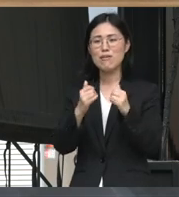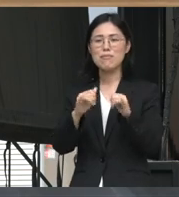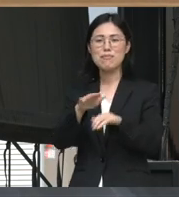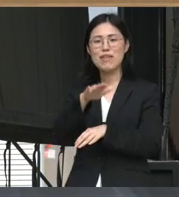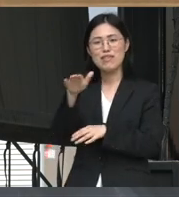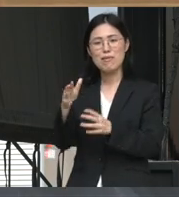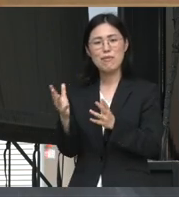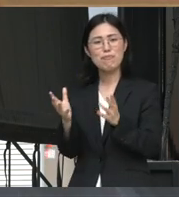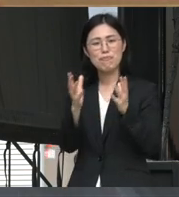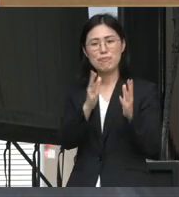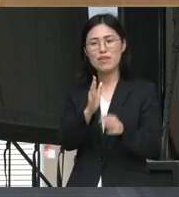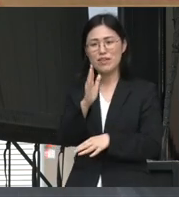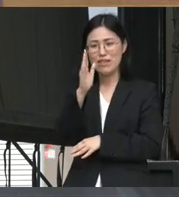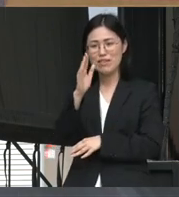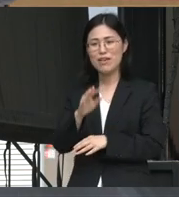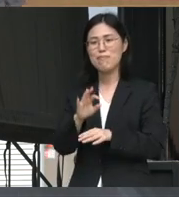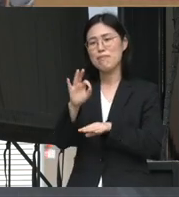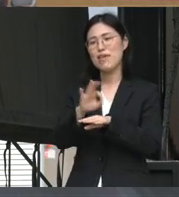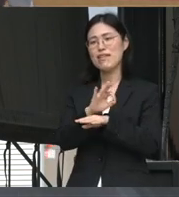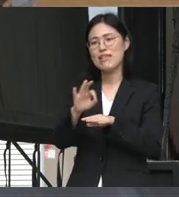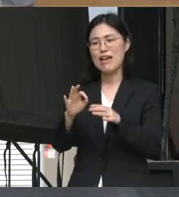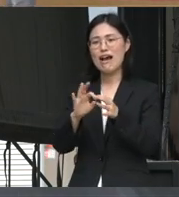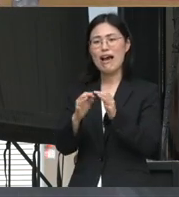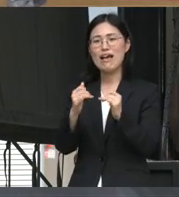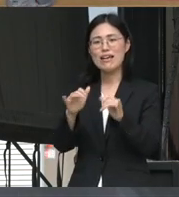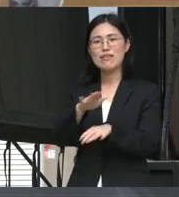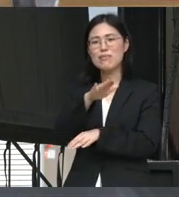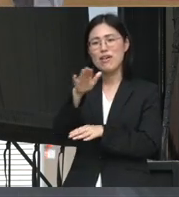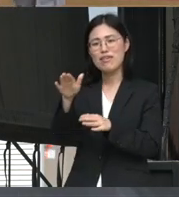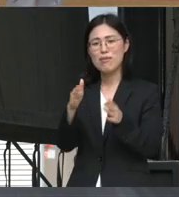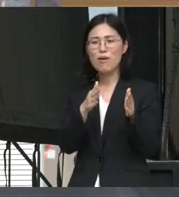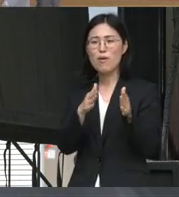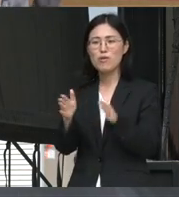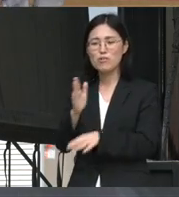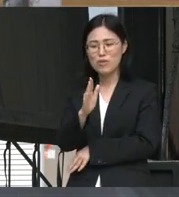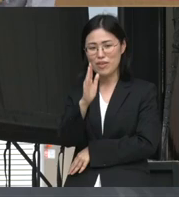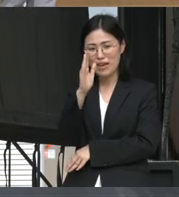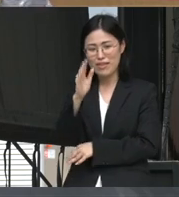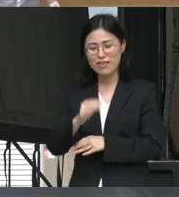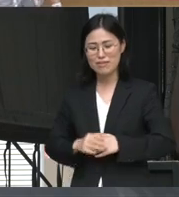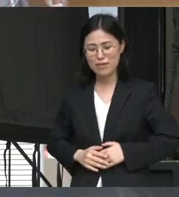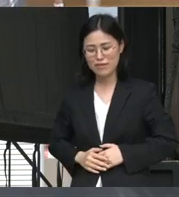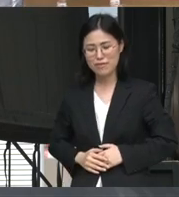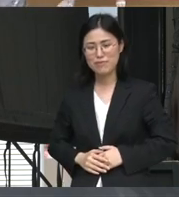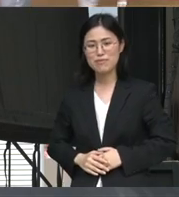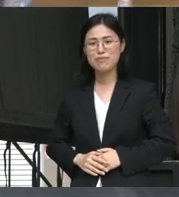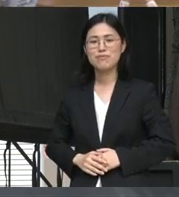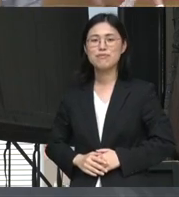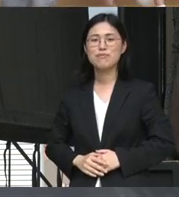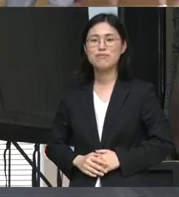。メディア関係者の皆さんはご準備をお願いいたします。